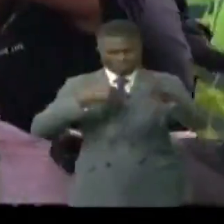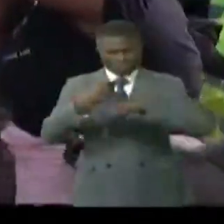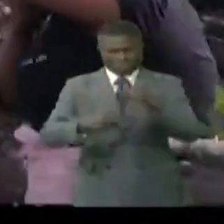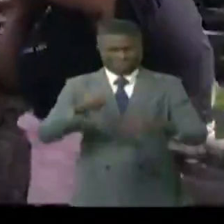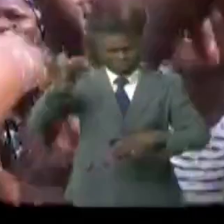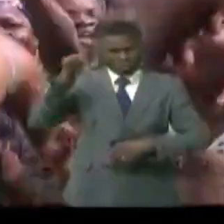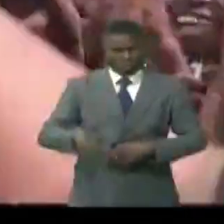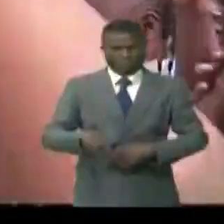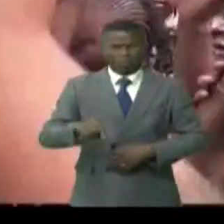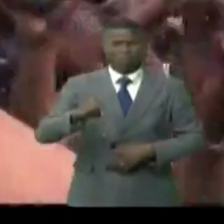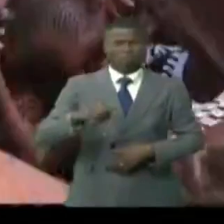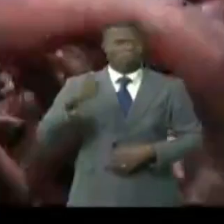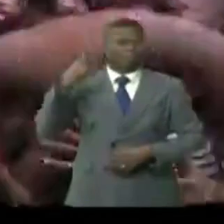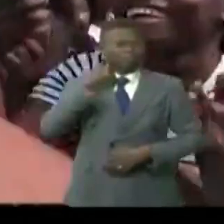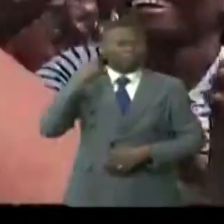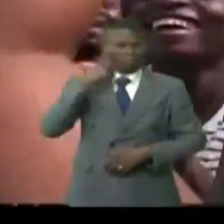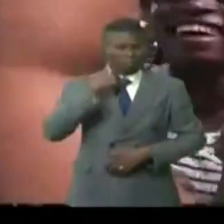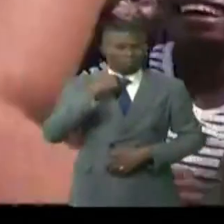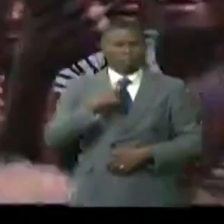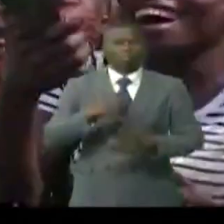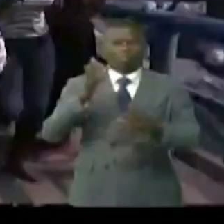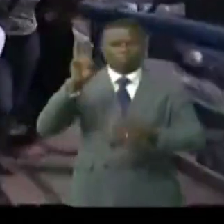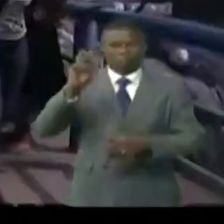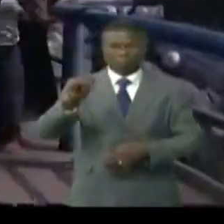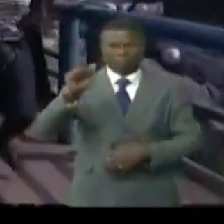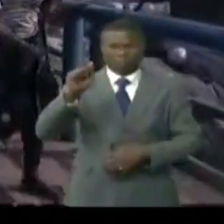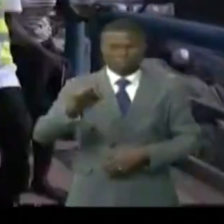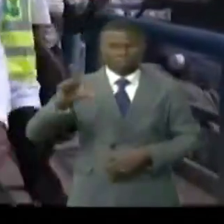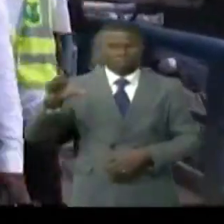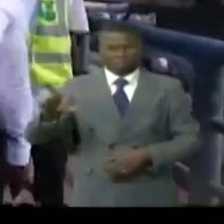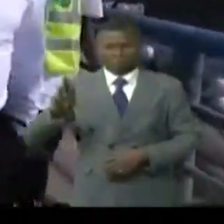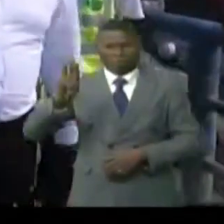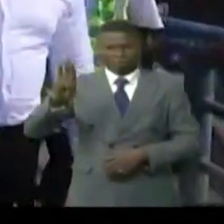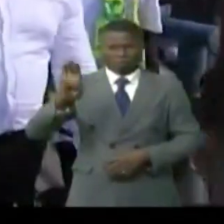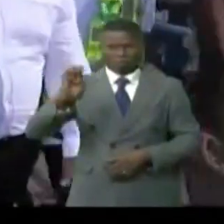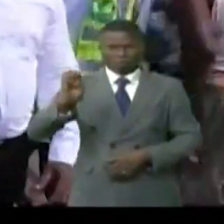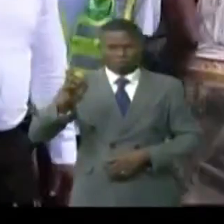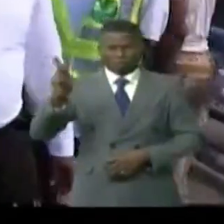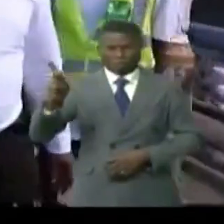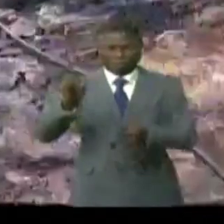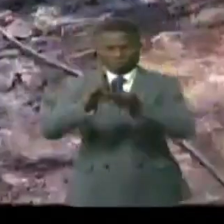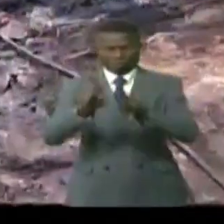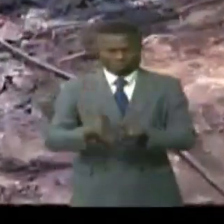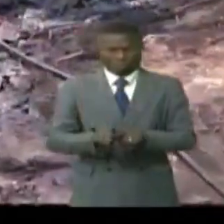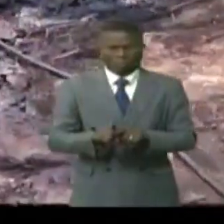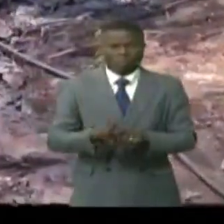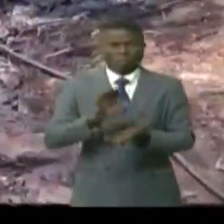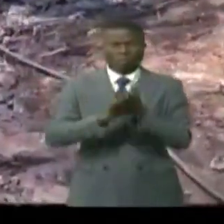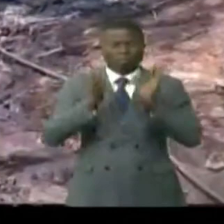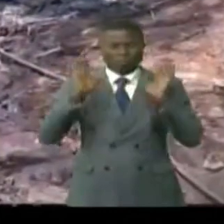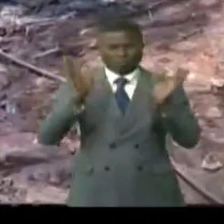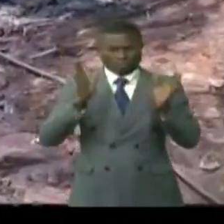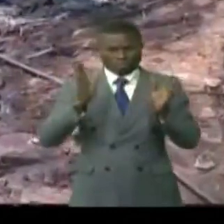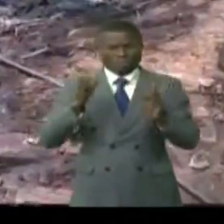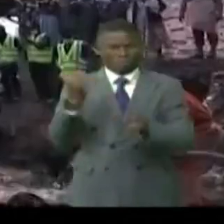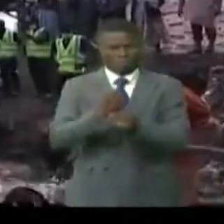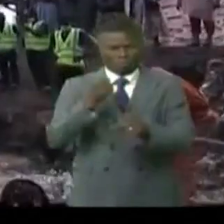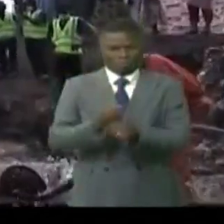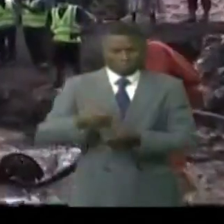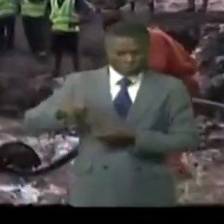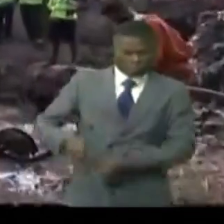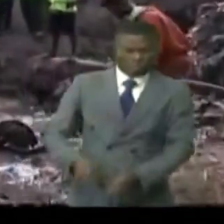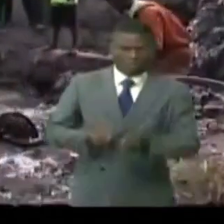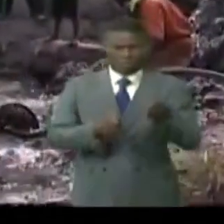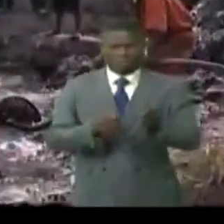quartiers Munganga, Malweka et Mamayemo dans la commune de Ngaliema seront certainement en danger. D'où ces travaux